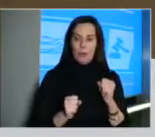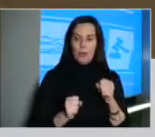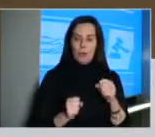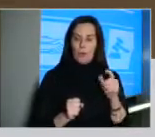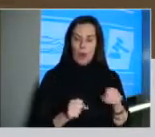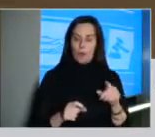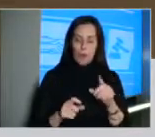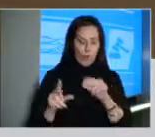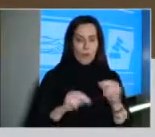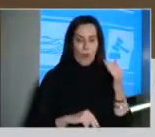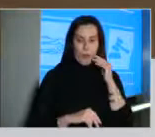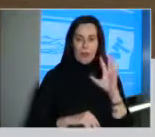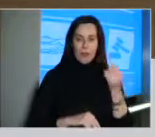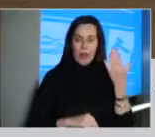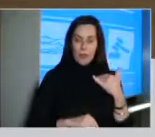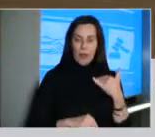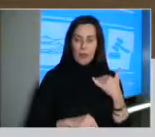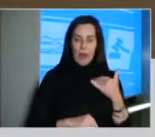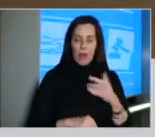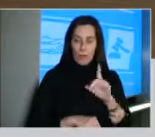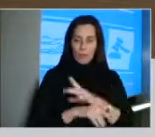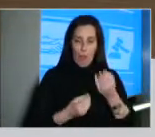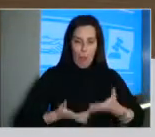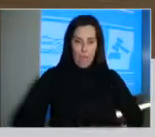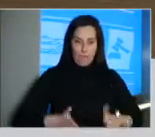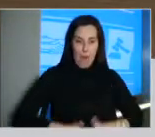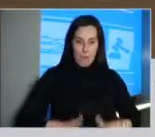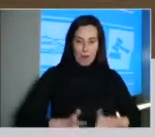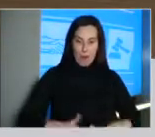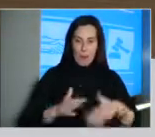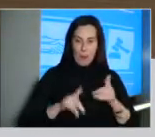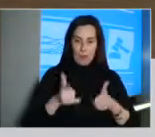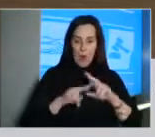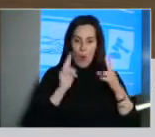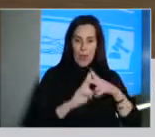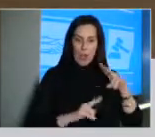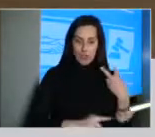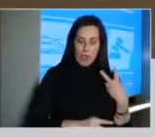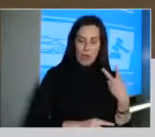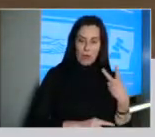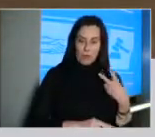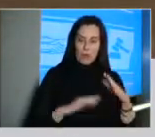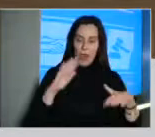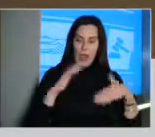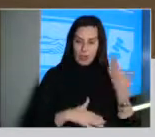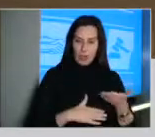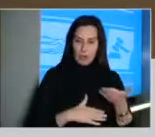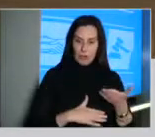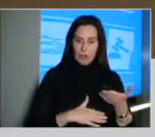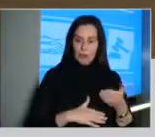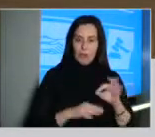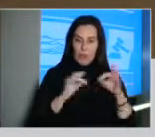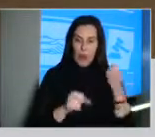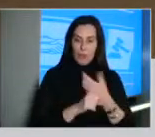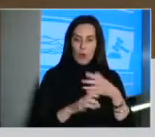על אותו עיקרון, אם היה בייבי בום, היו הרבה לידות מיד לאחר מלחמת העולם השנייה, אז לאחר מכן, כשנכנסו לכוח עבודה,